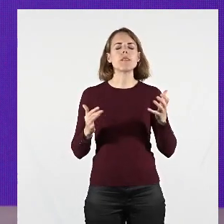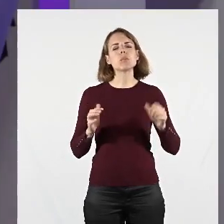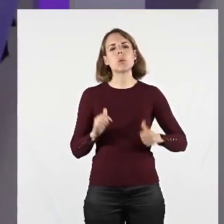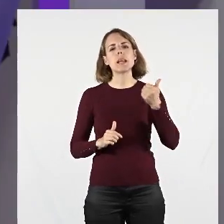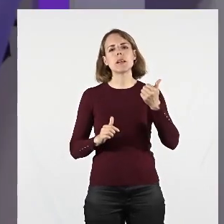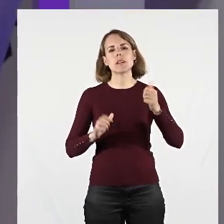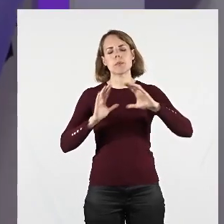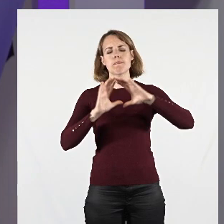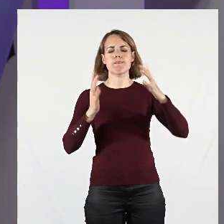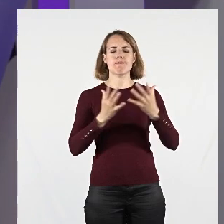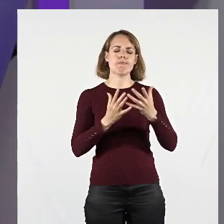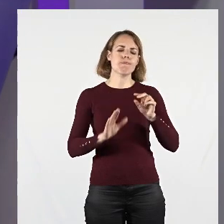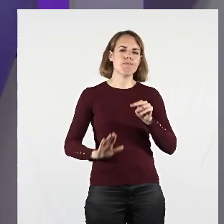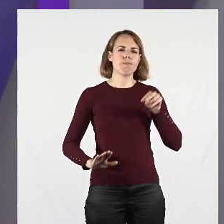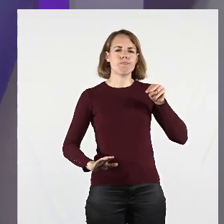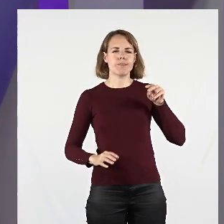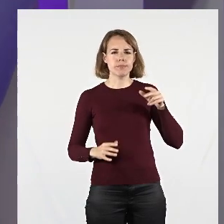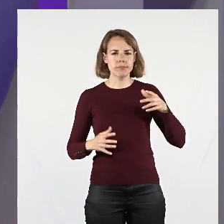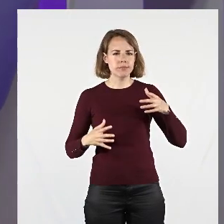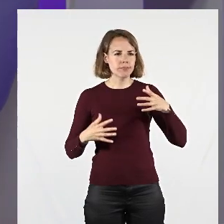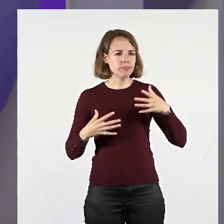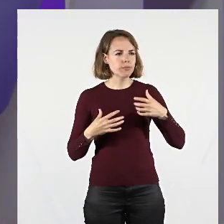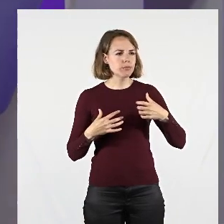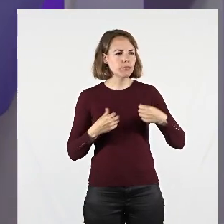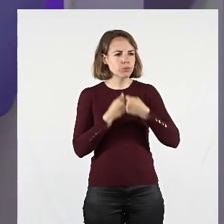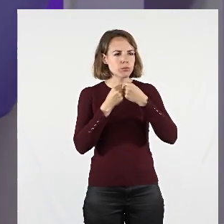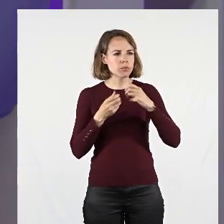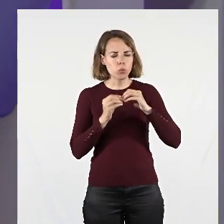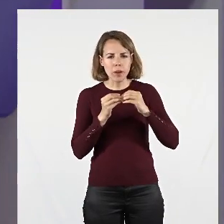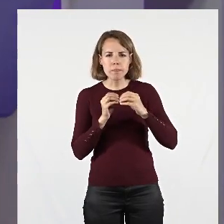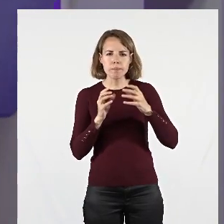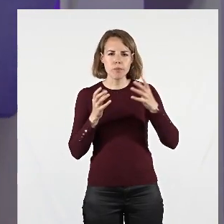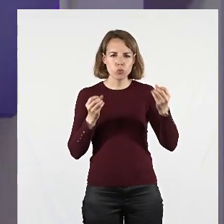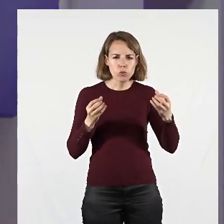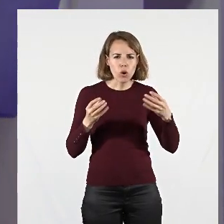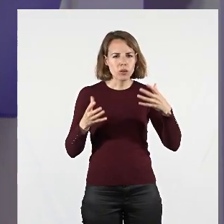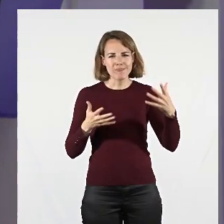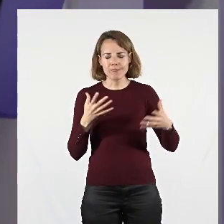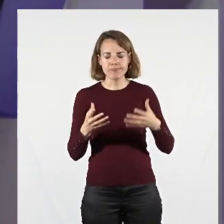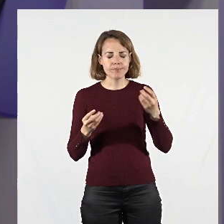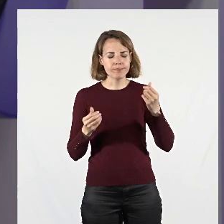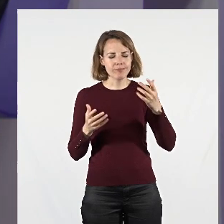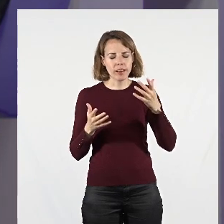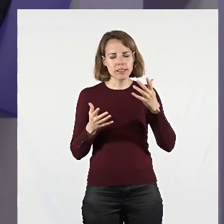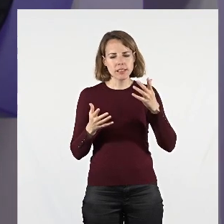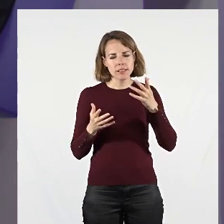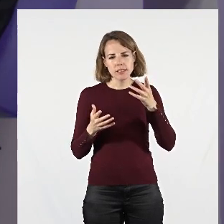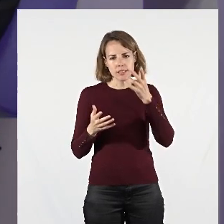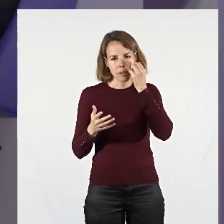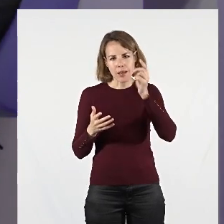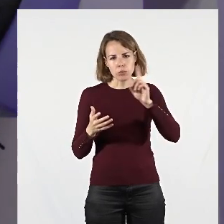dans le secteur, souvent énoncée, souvent dénoncée, pas toujours bien étayée et comprise. Et